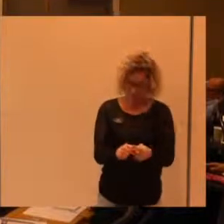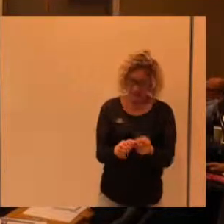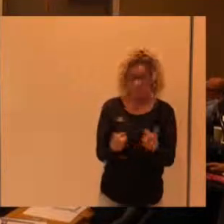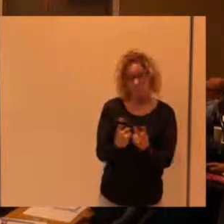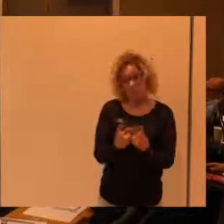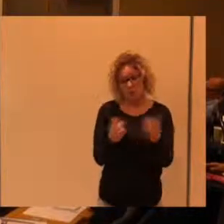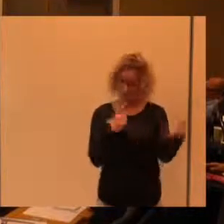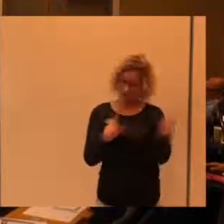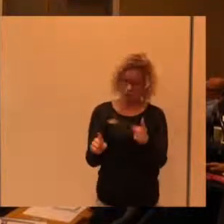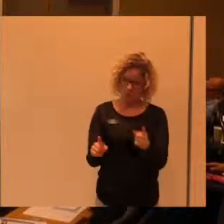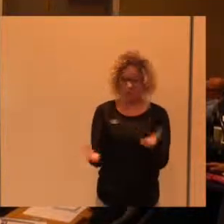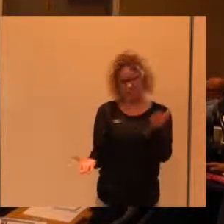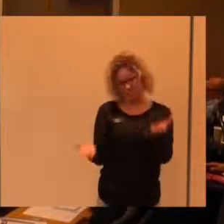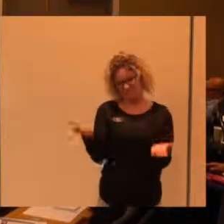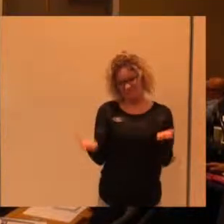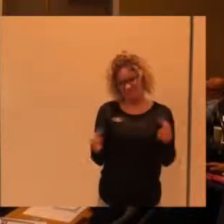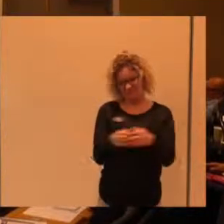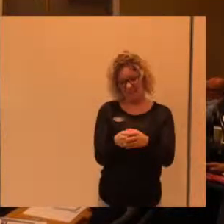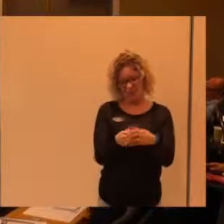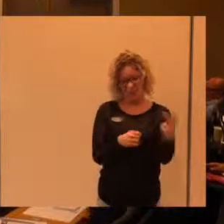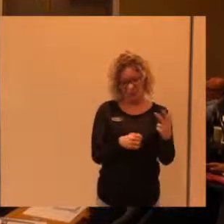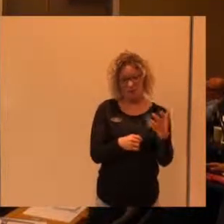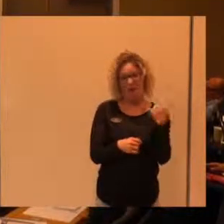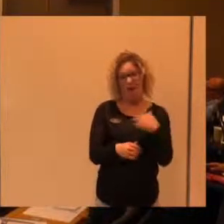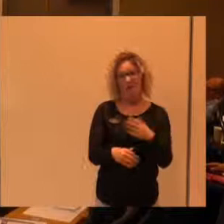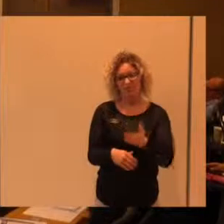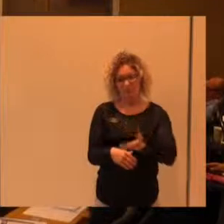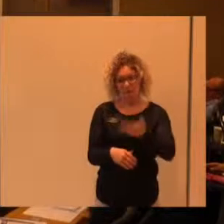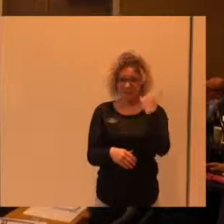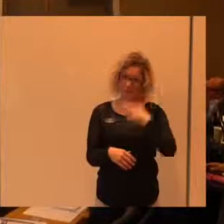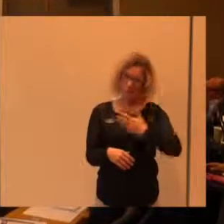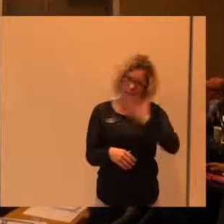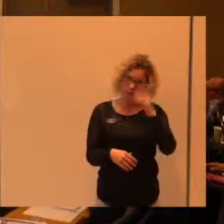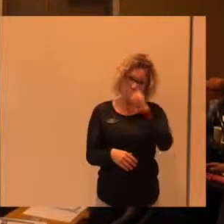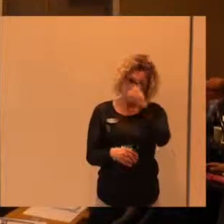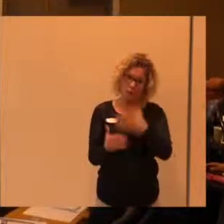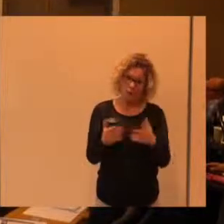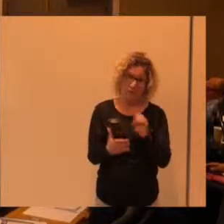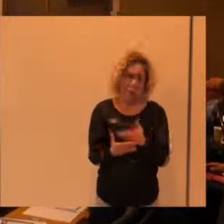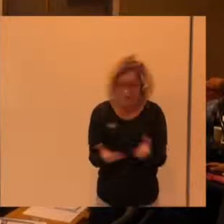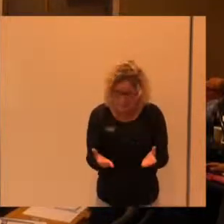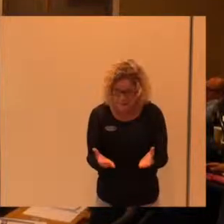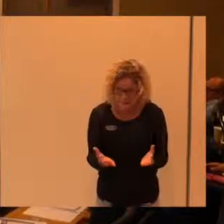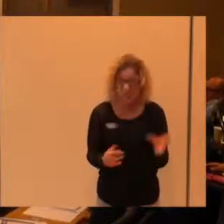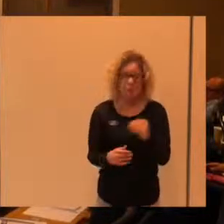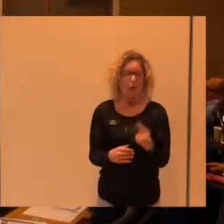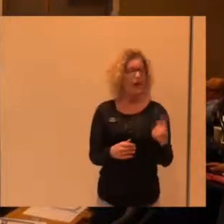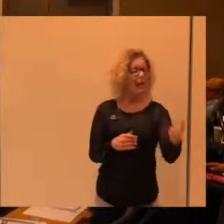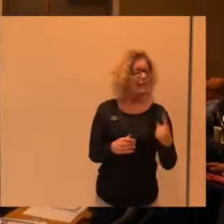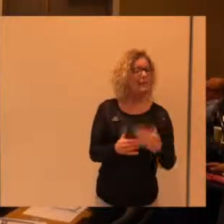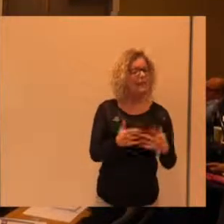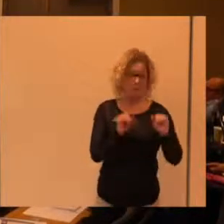som ungefär går på högstadiet kan läsa och förstå texten. Annars ska ni göra en text